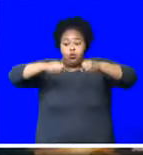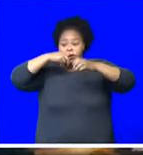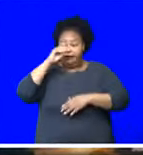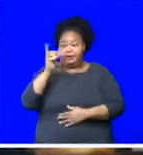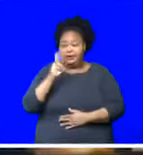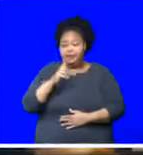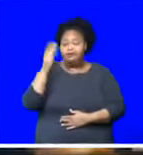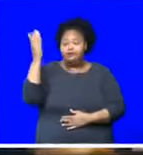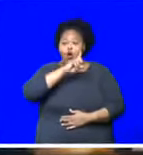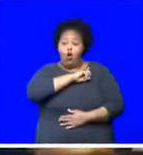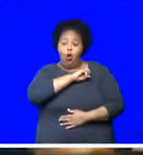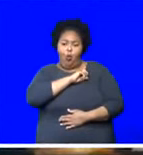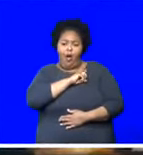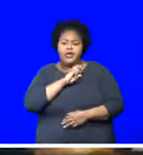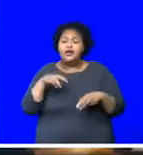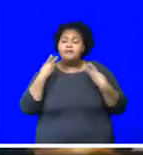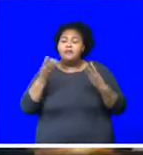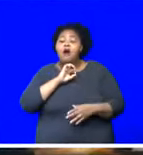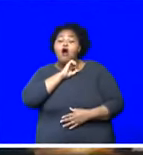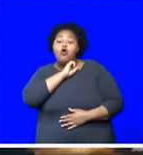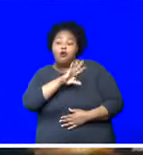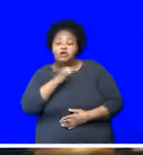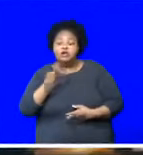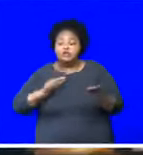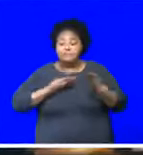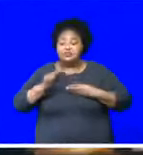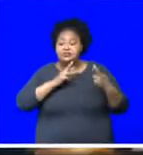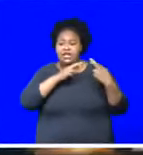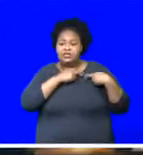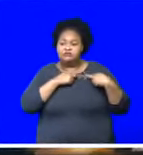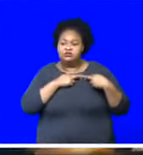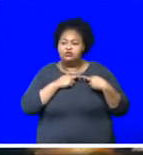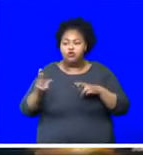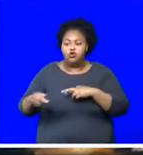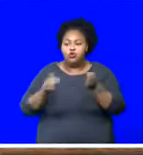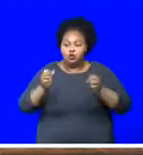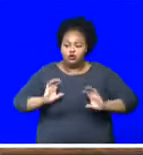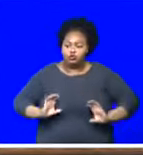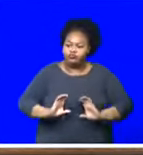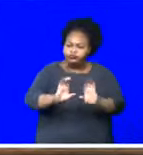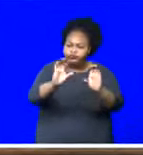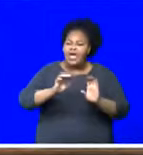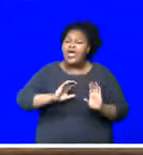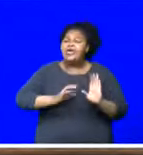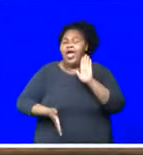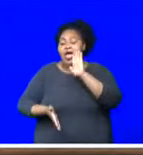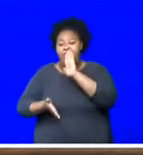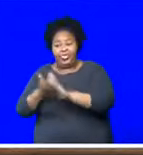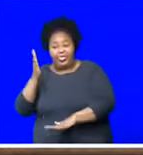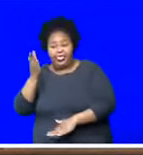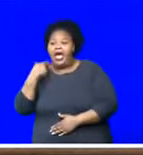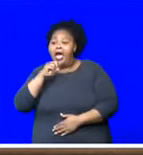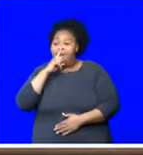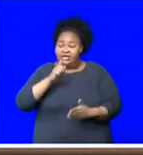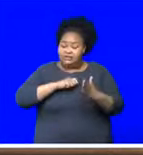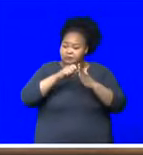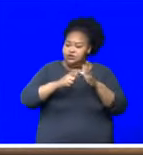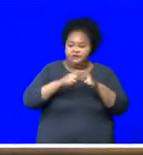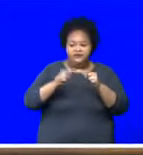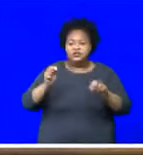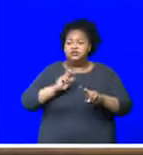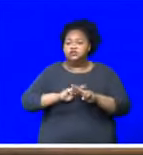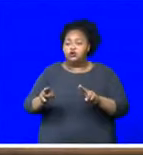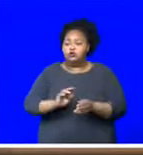kukhathateka kwaso ngekuhamba kwenkampani leyakha lomgwaco kanti usengakapheli. Kuhamba kwenkampani lefaka litiyela lelatiwa